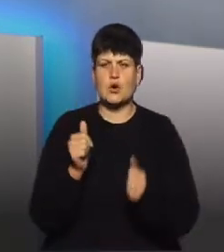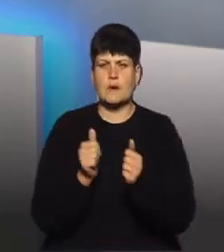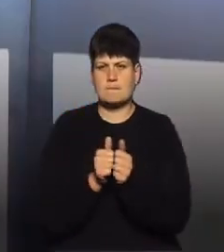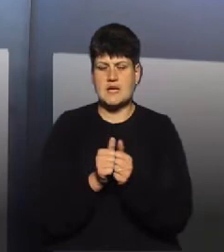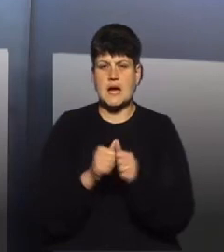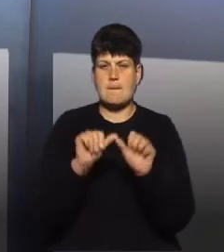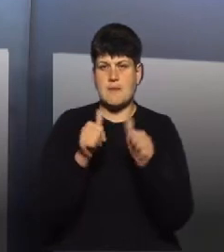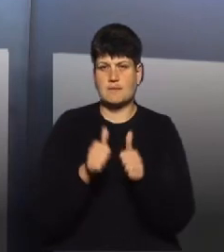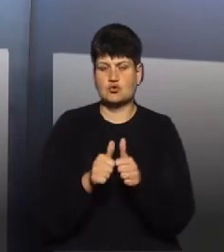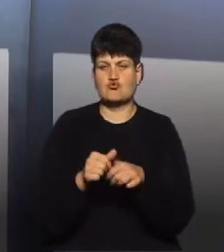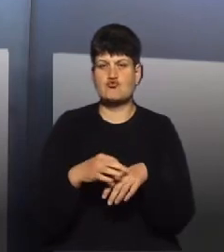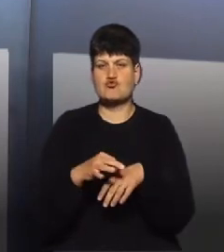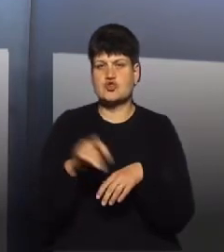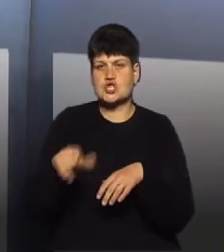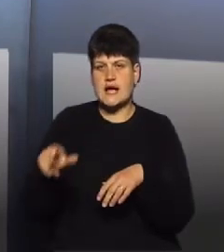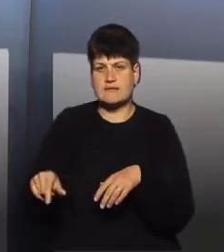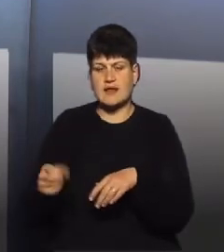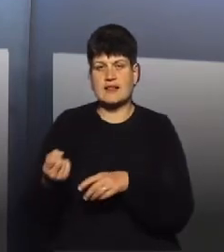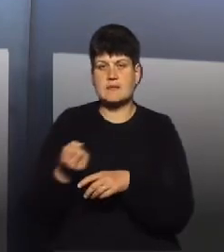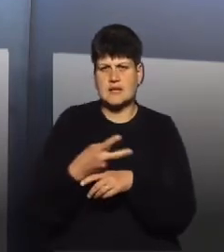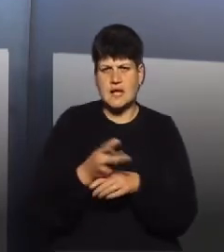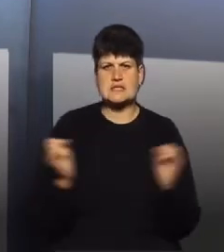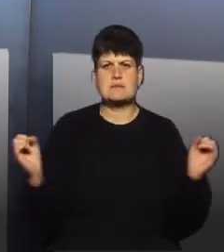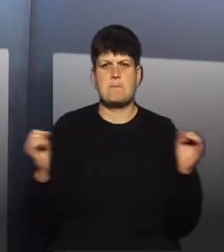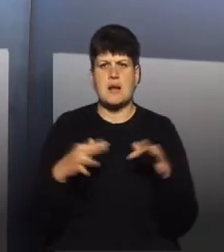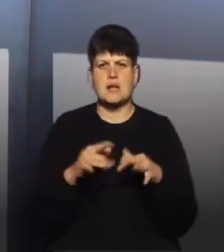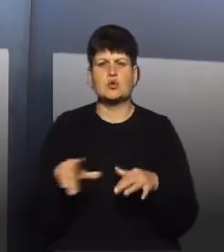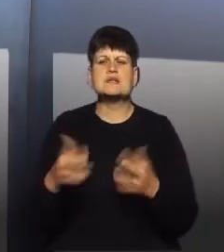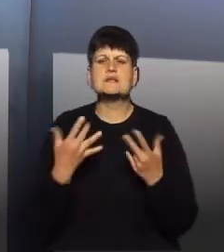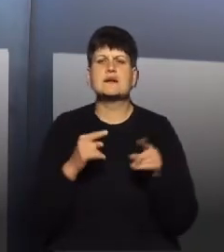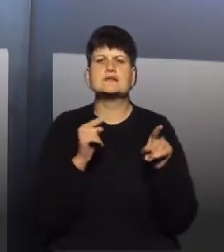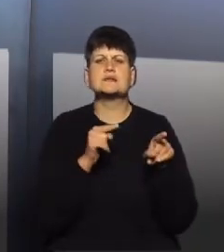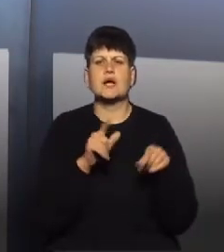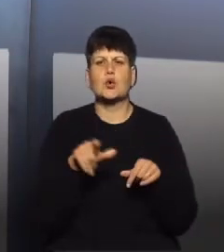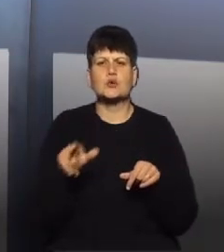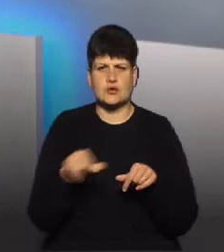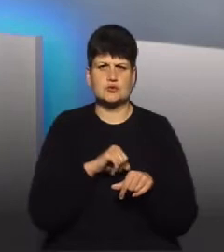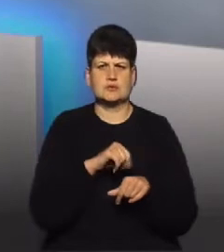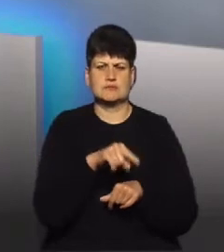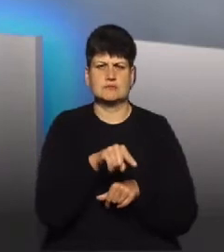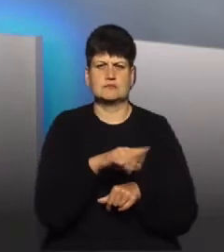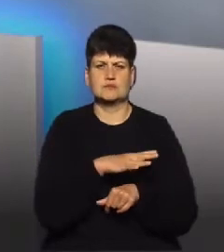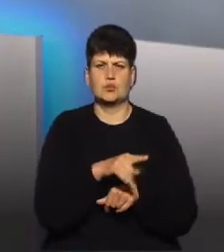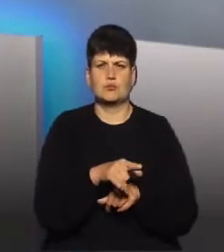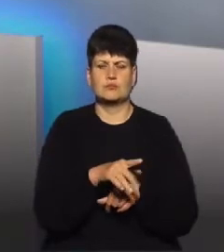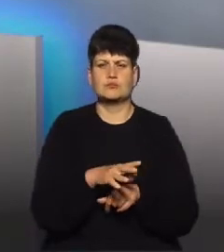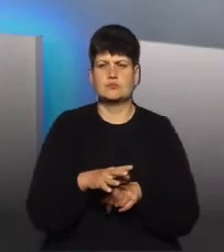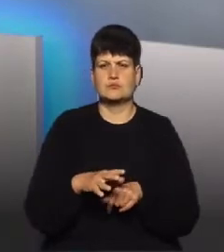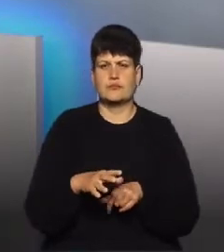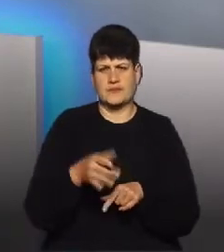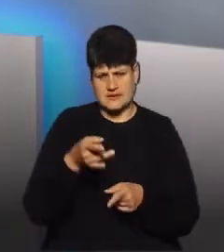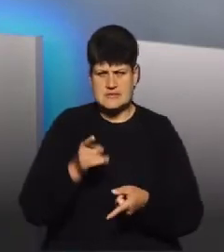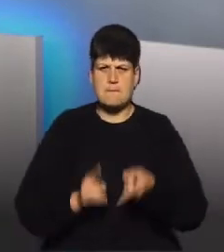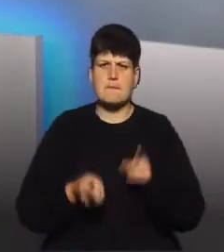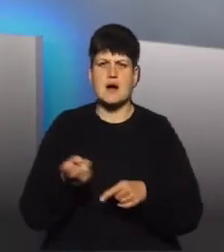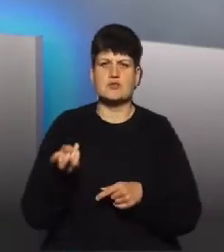депортації збиралися люди. Мені цікаво просто, скільки з тих людей, що там збиралися, прийшло ще отих справжніх лемків,